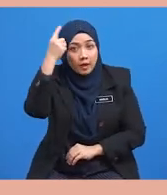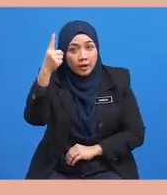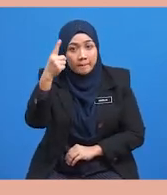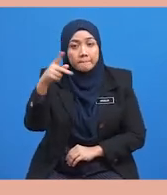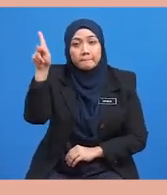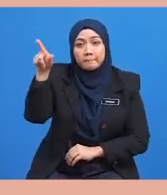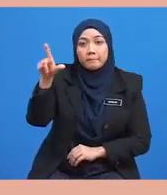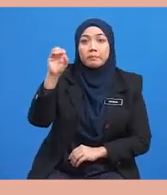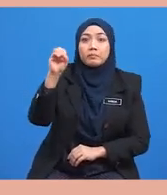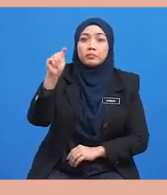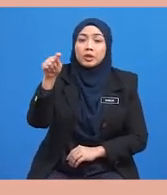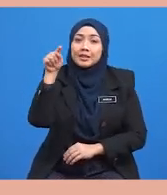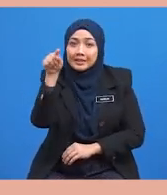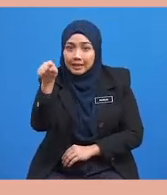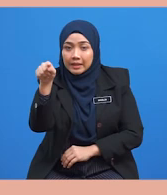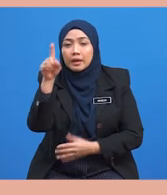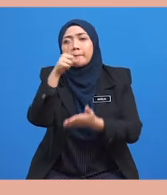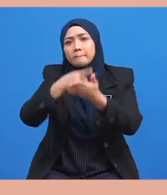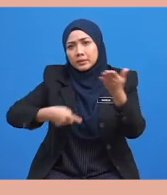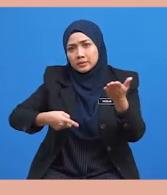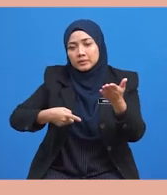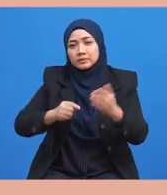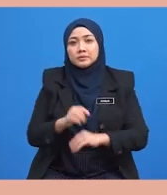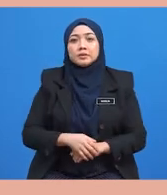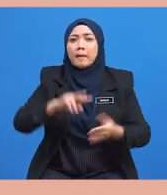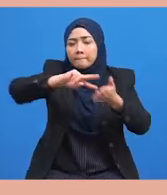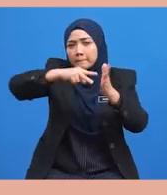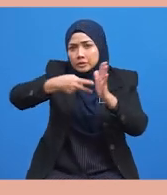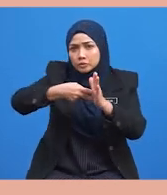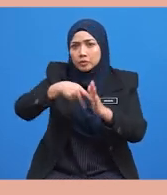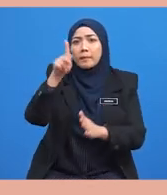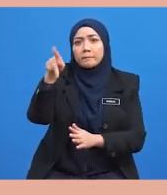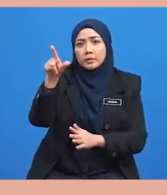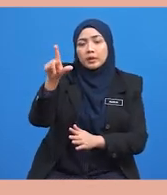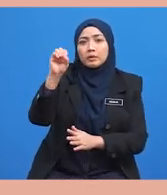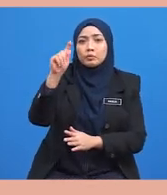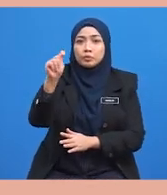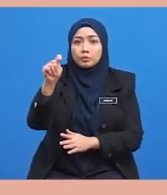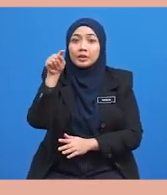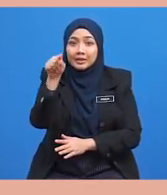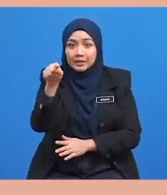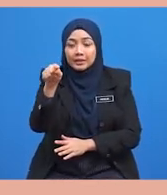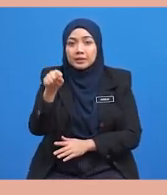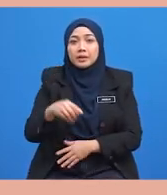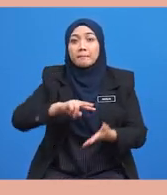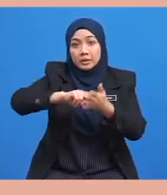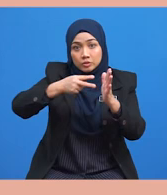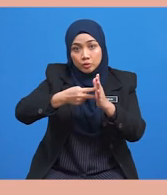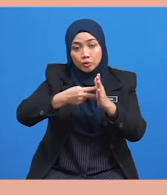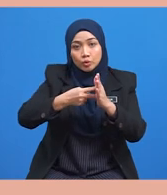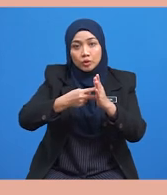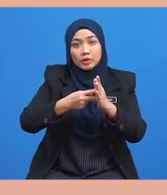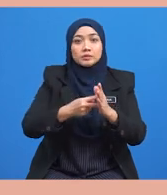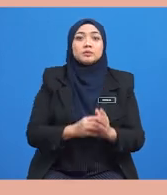titik. Adakah murid-murid tahu apa itu plot titik? Plot titik ialah carta statistik